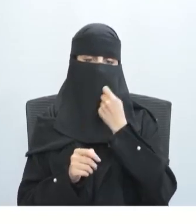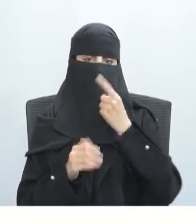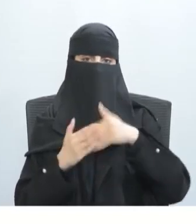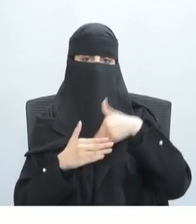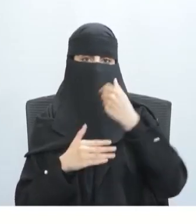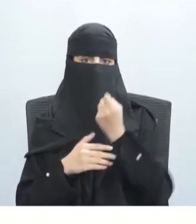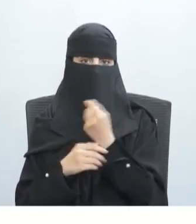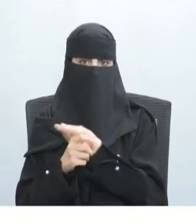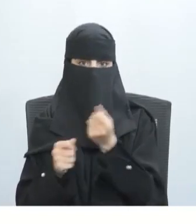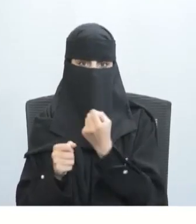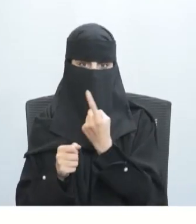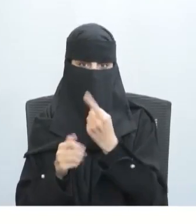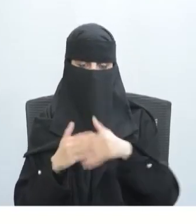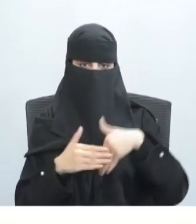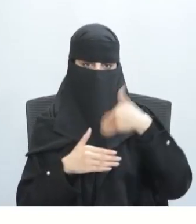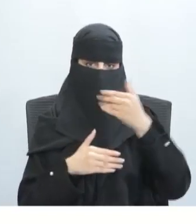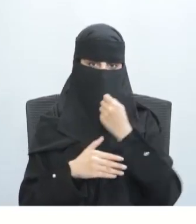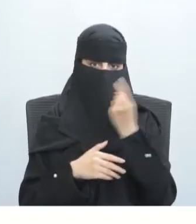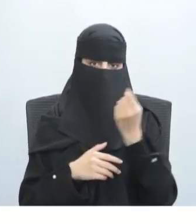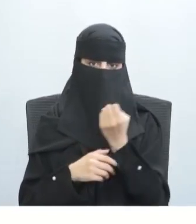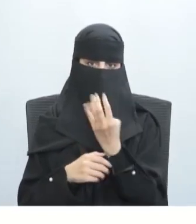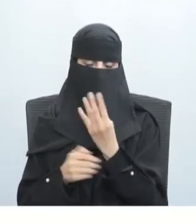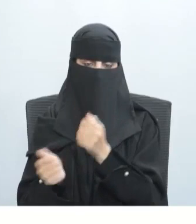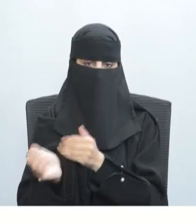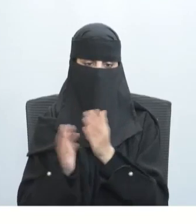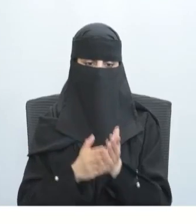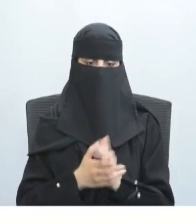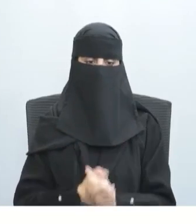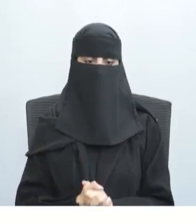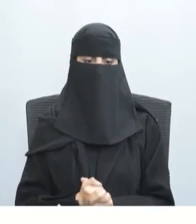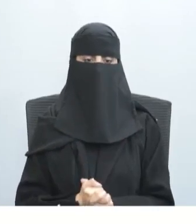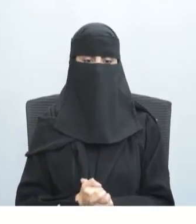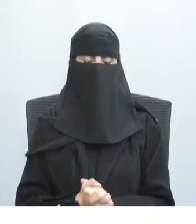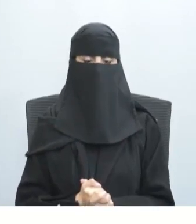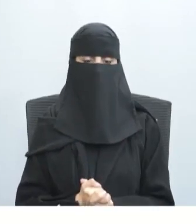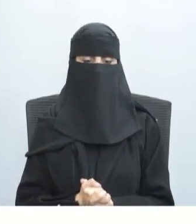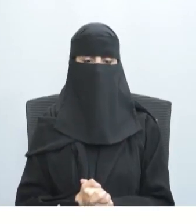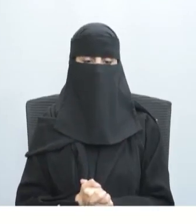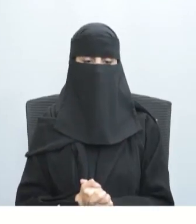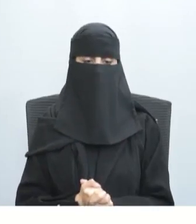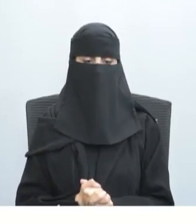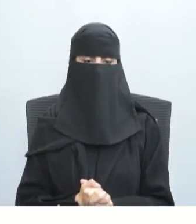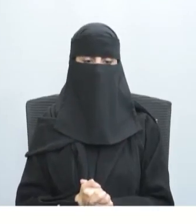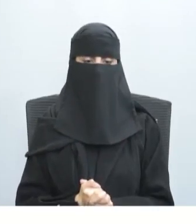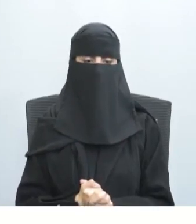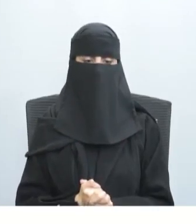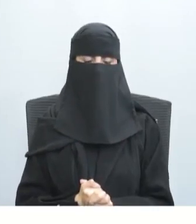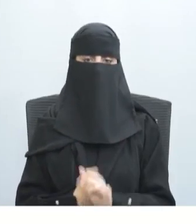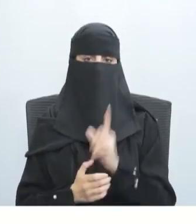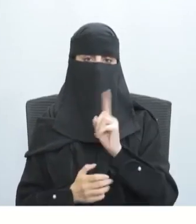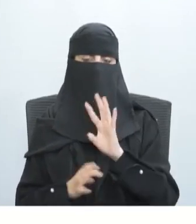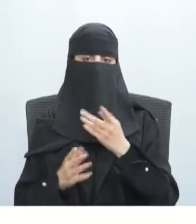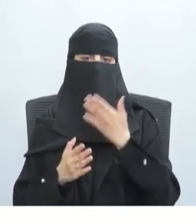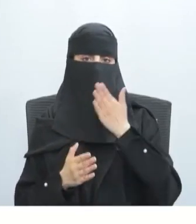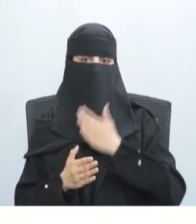بعد عام فحينما تاخذ 100 اليوم وتستثمرها ستحصل على 104 بعد عام اما حينما